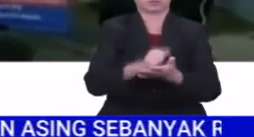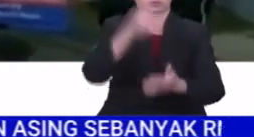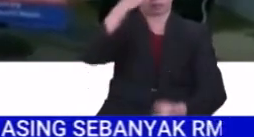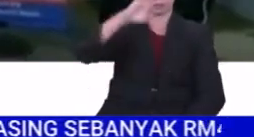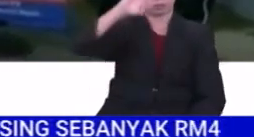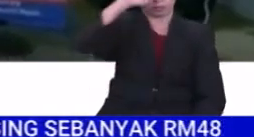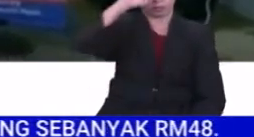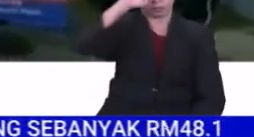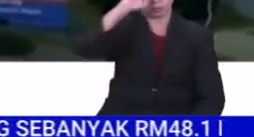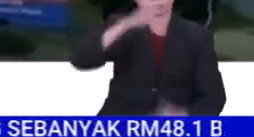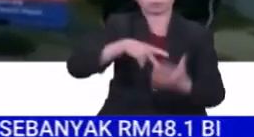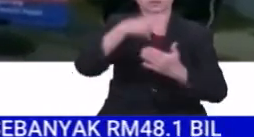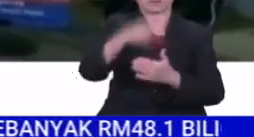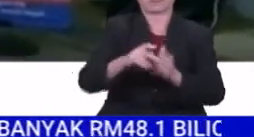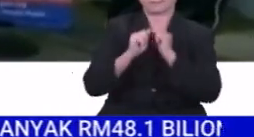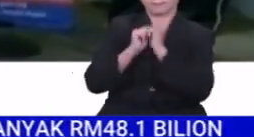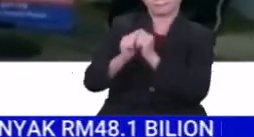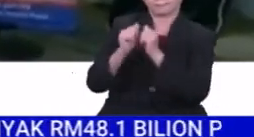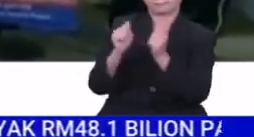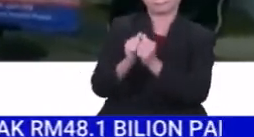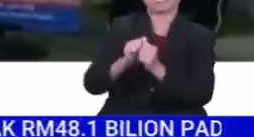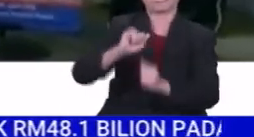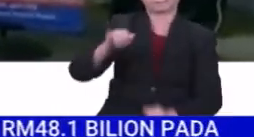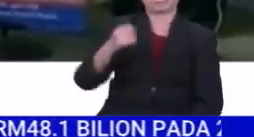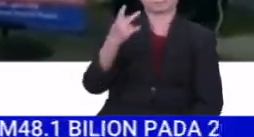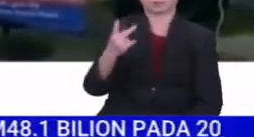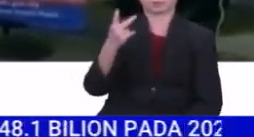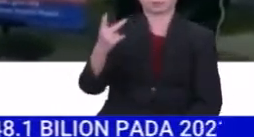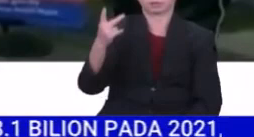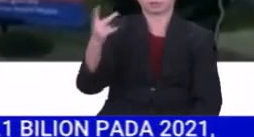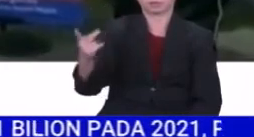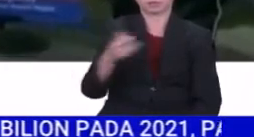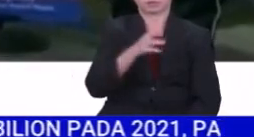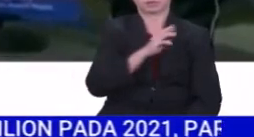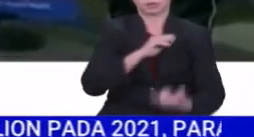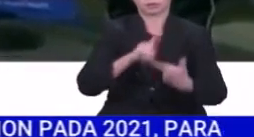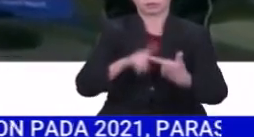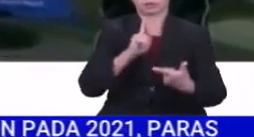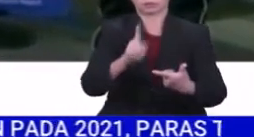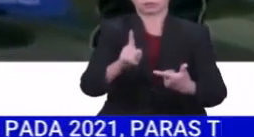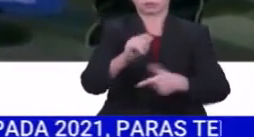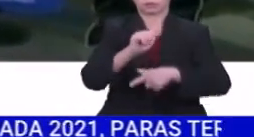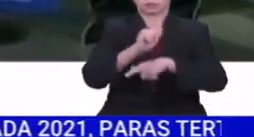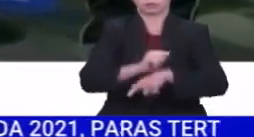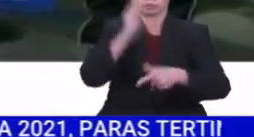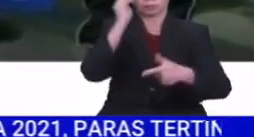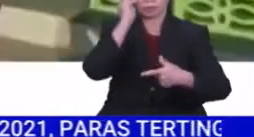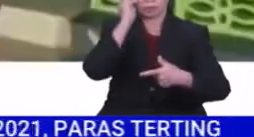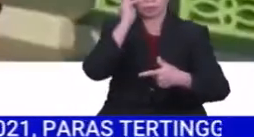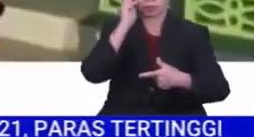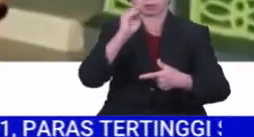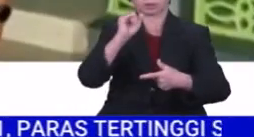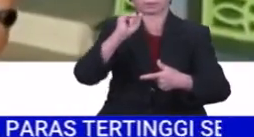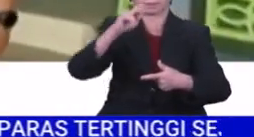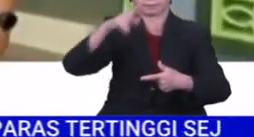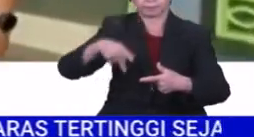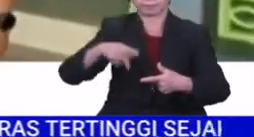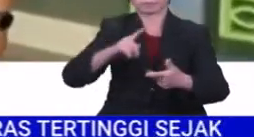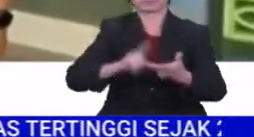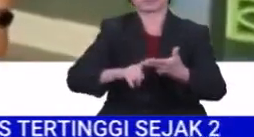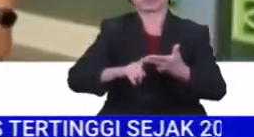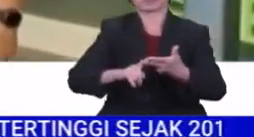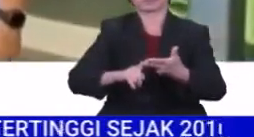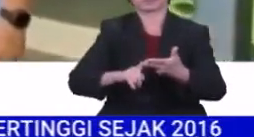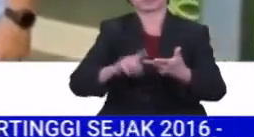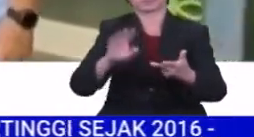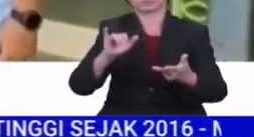program anjuran secara bersama catatan kesehatan Negeri majelis agama Islam dan adat istiadat Melayu Prisma it's Ehsan tuanku